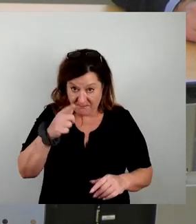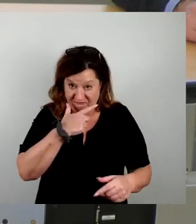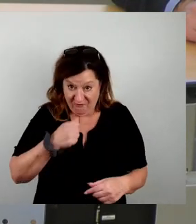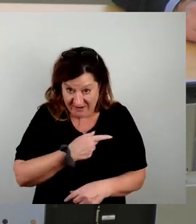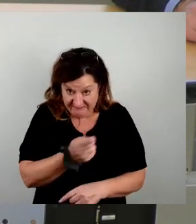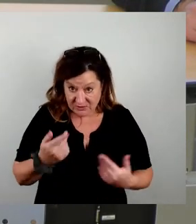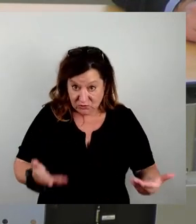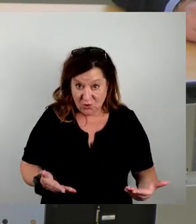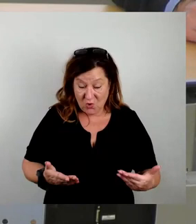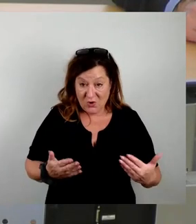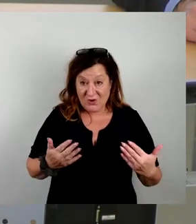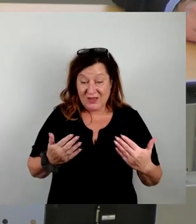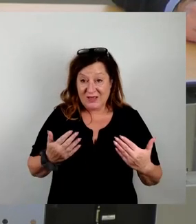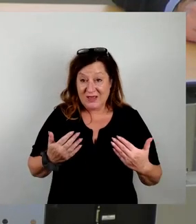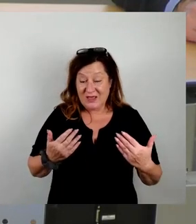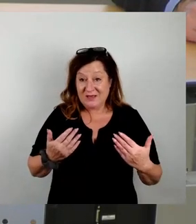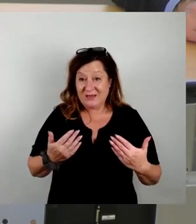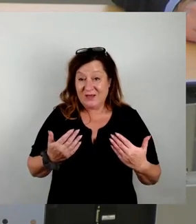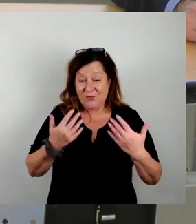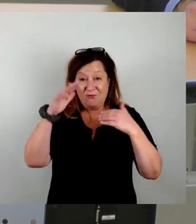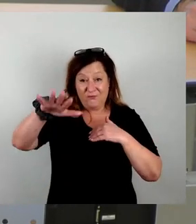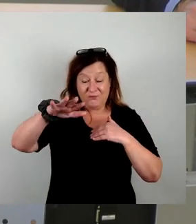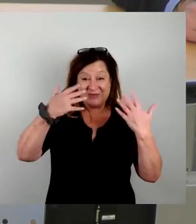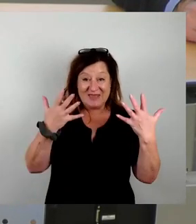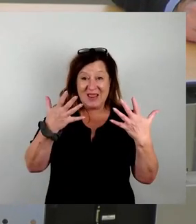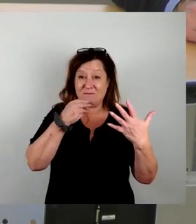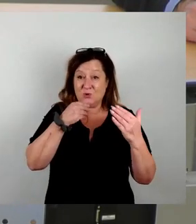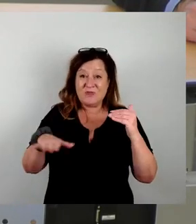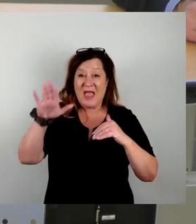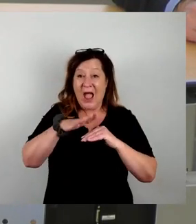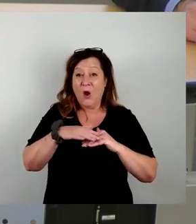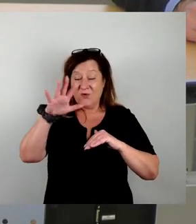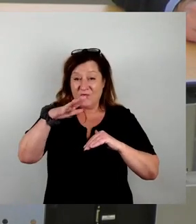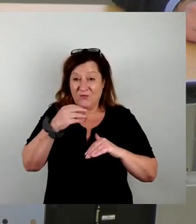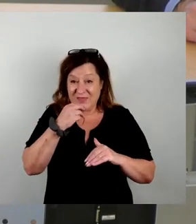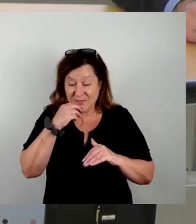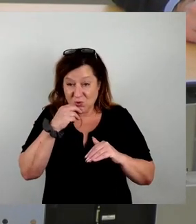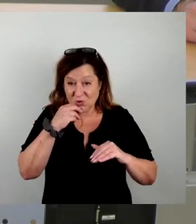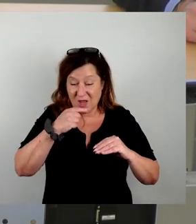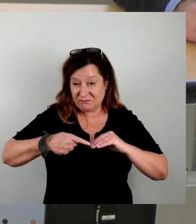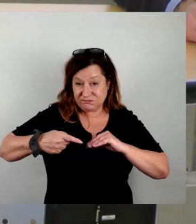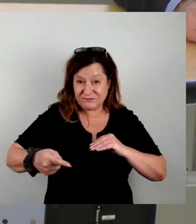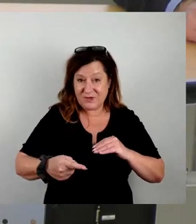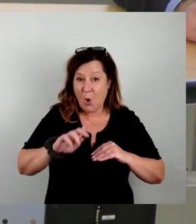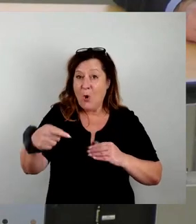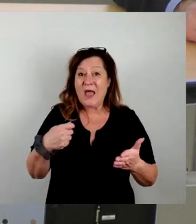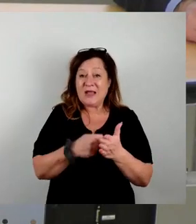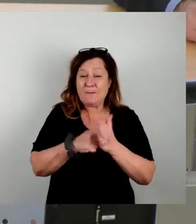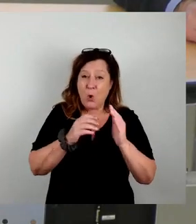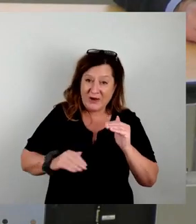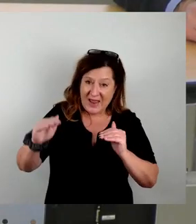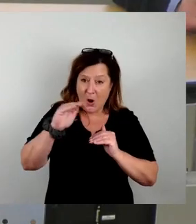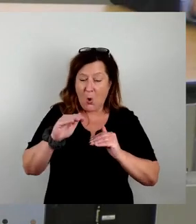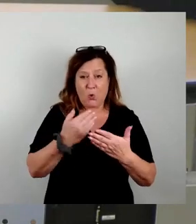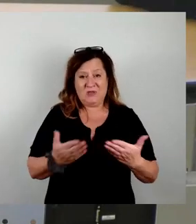ist die Frage. Wollen wir das? Und die Nutzer wollen es auch nicht. Und dann ist es eben die Frage, machen wir die Gebührenerhöhung oder machen wir sie nicht? Also